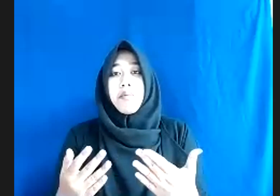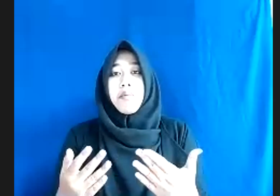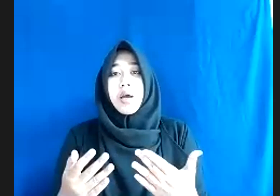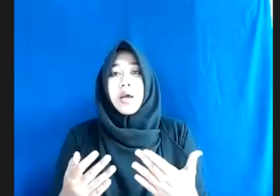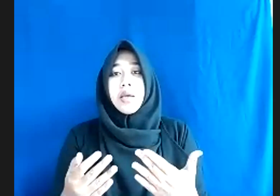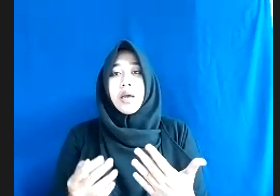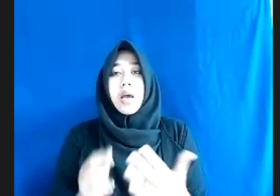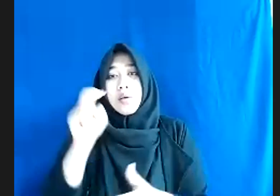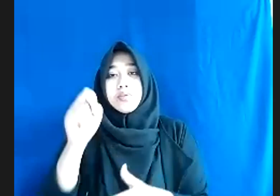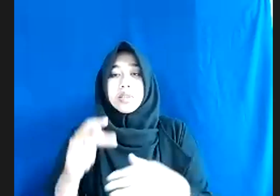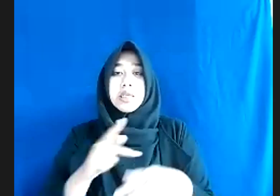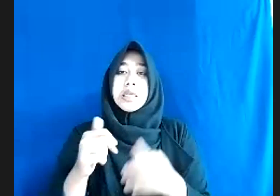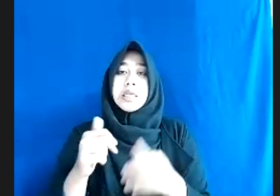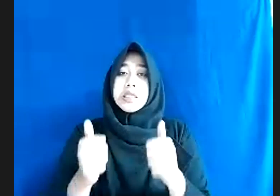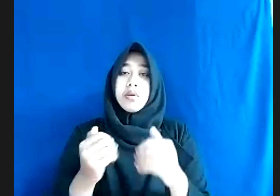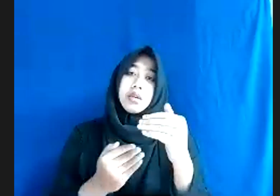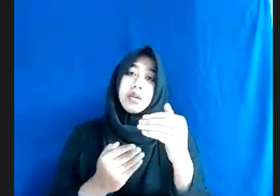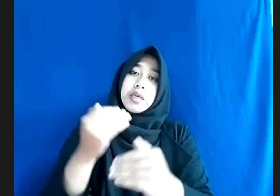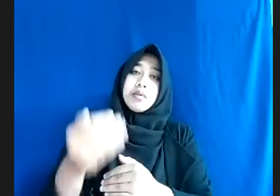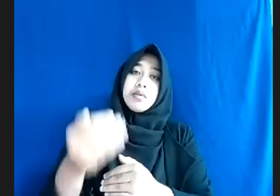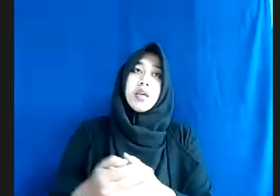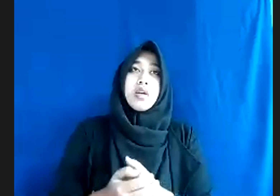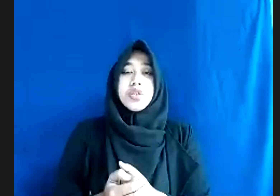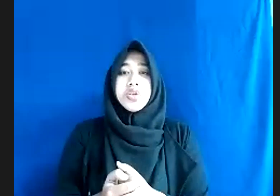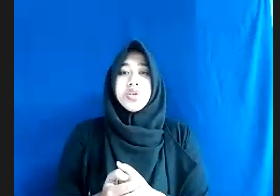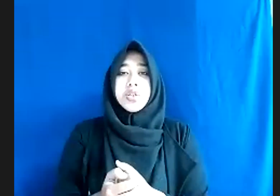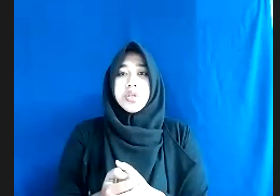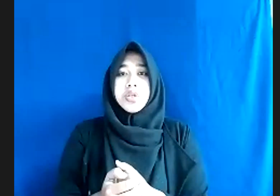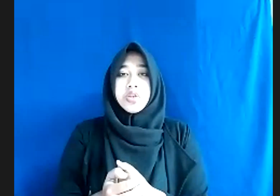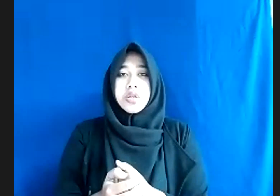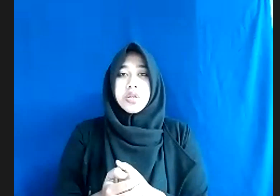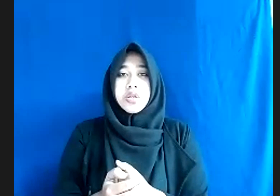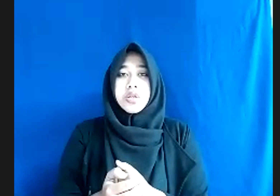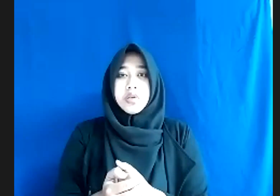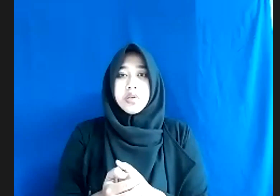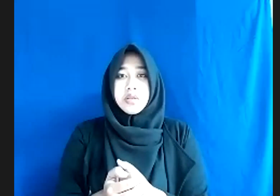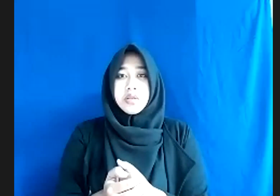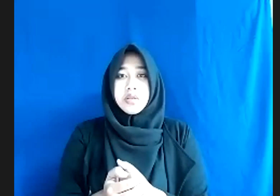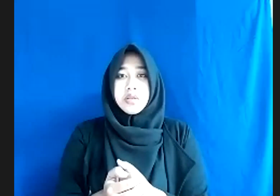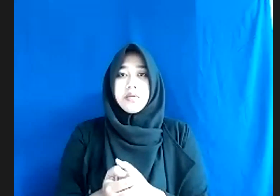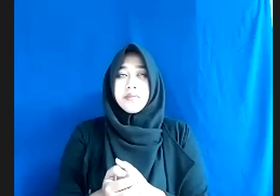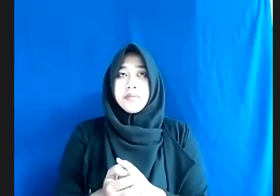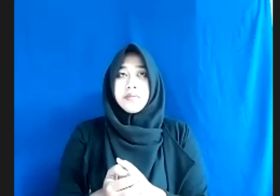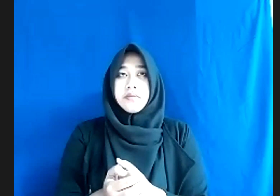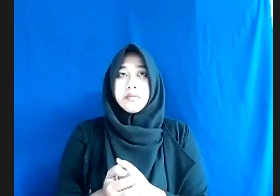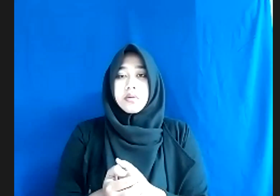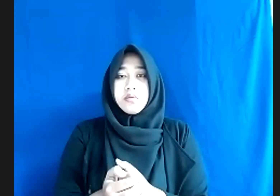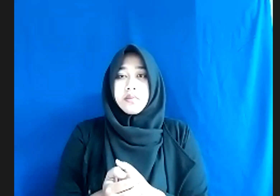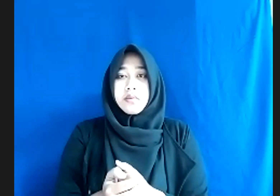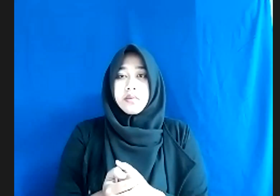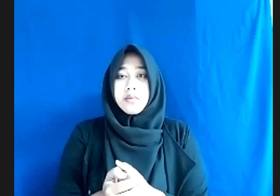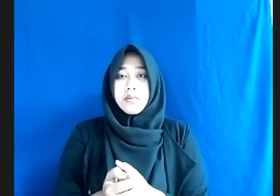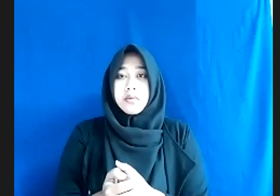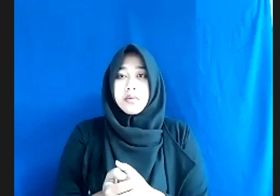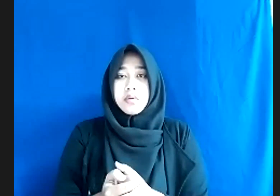kita? Jika dilihat dari pembukaan awal dari Profesor Dr. Sri Adiningsih, dalam catatannya